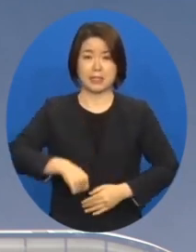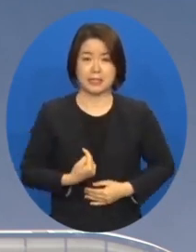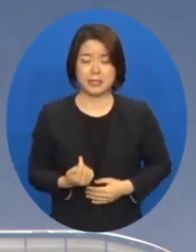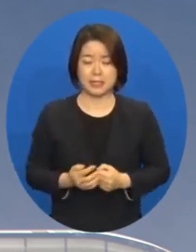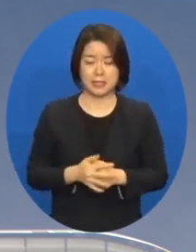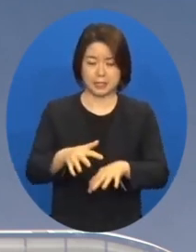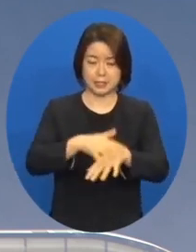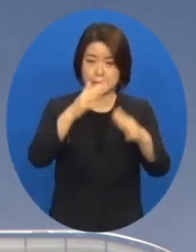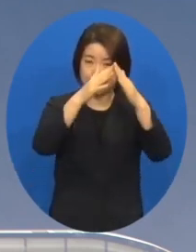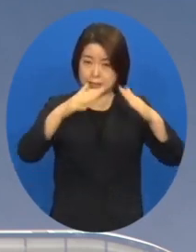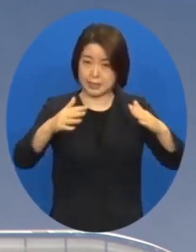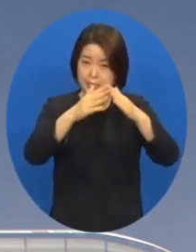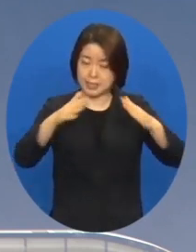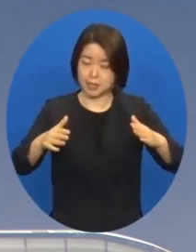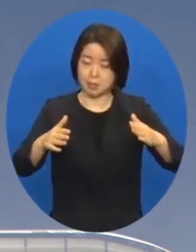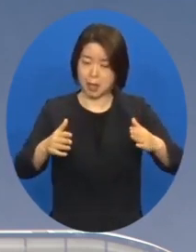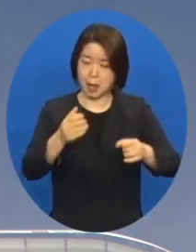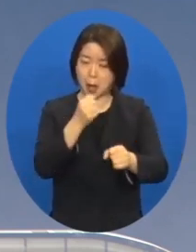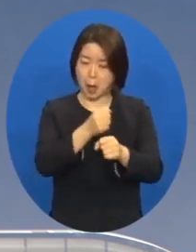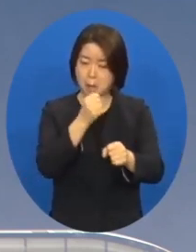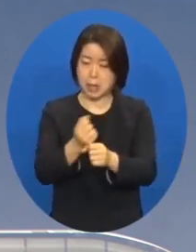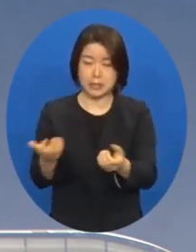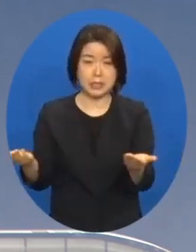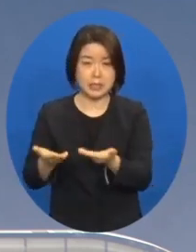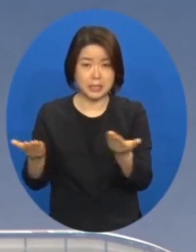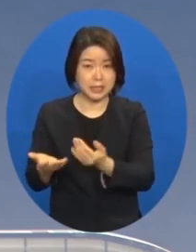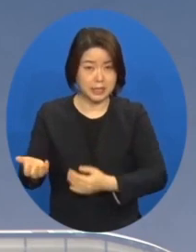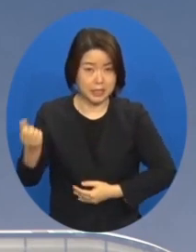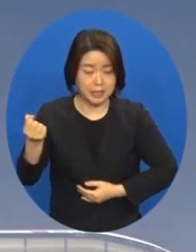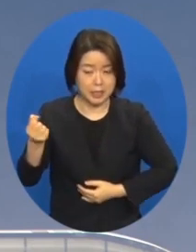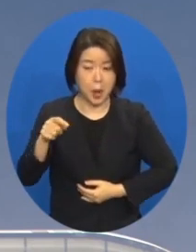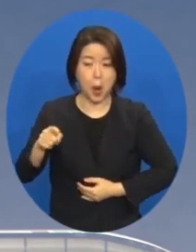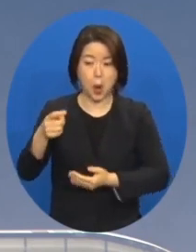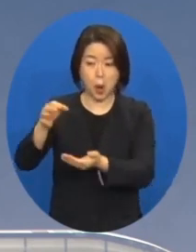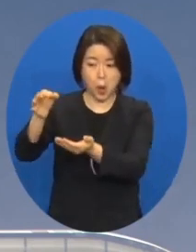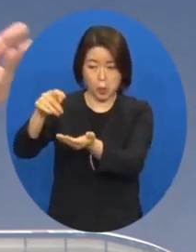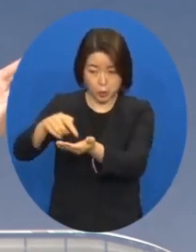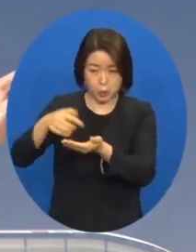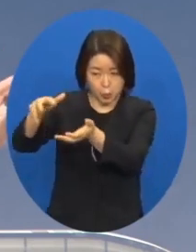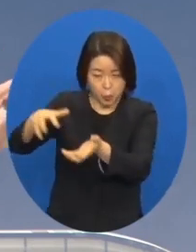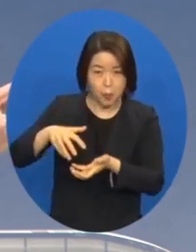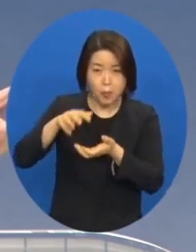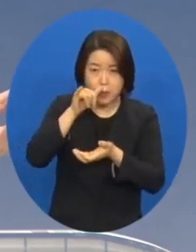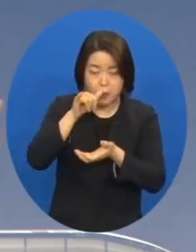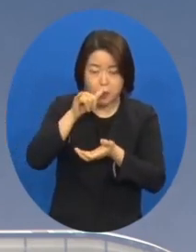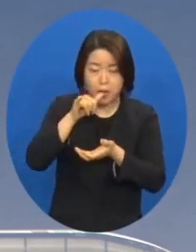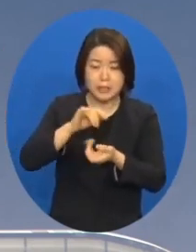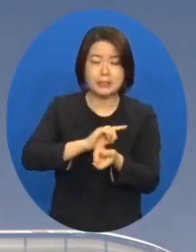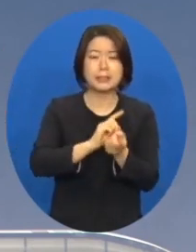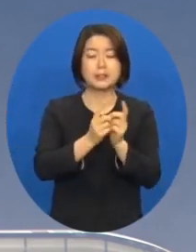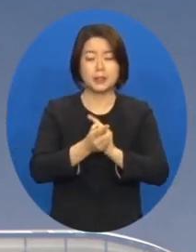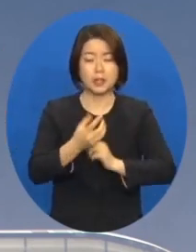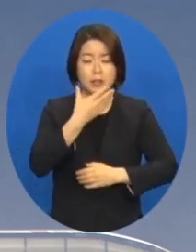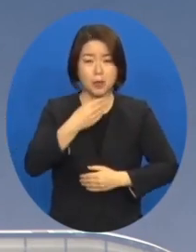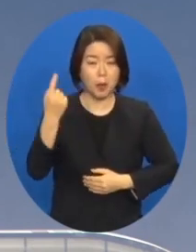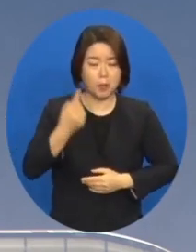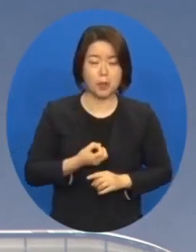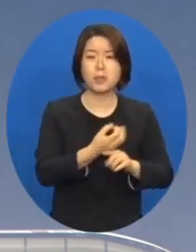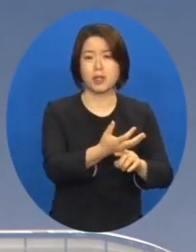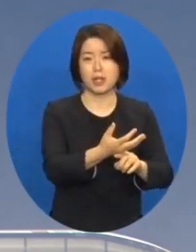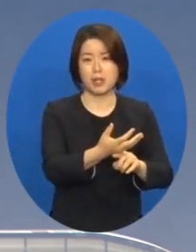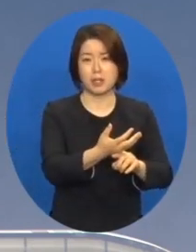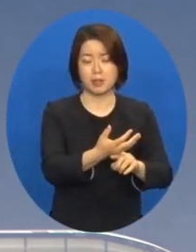장막 만드는 그런 직업을 가지고 그것으로 벌어먹으면서 복음을 전했다. 그 사실을 사도